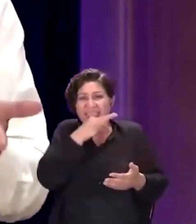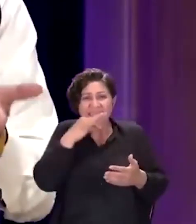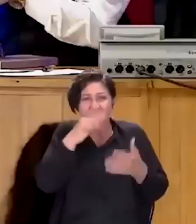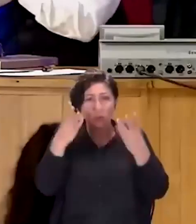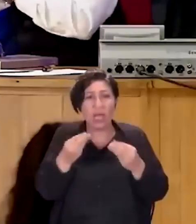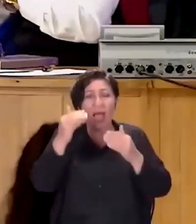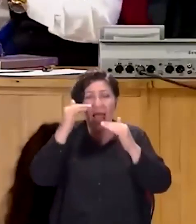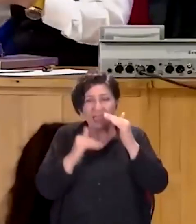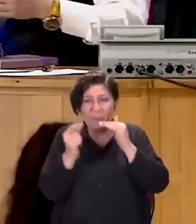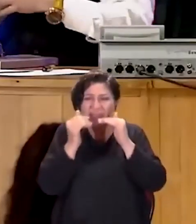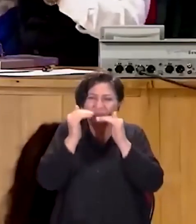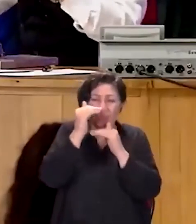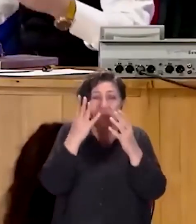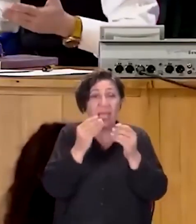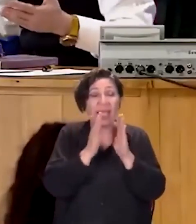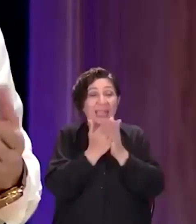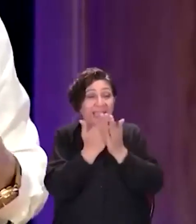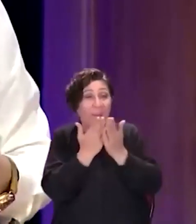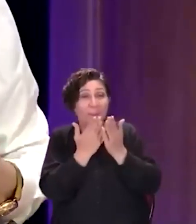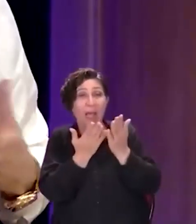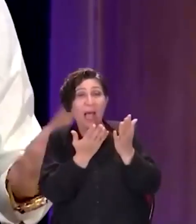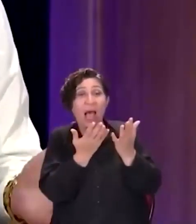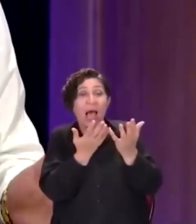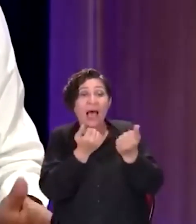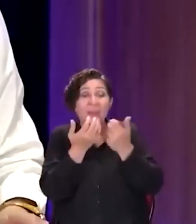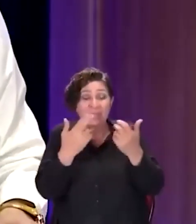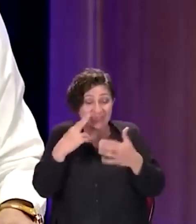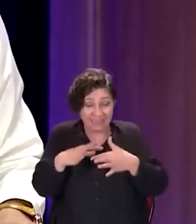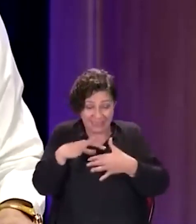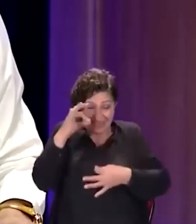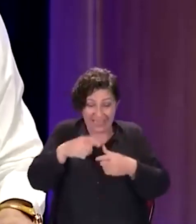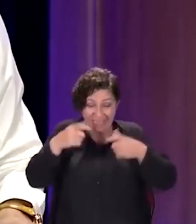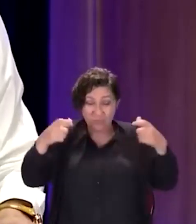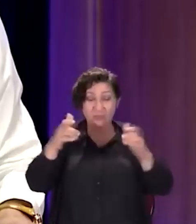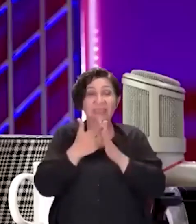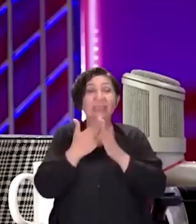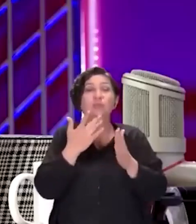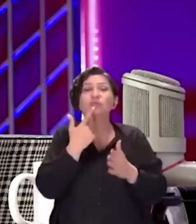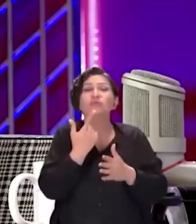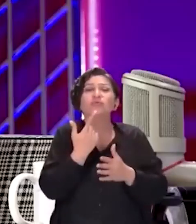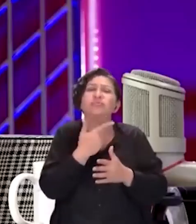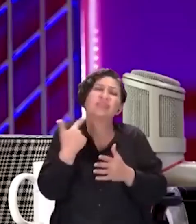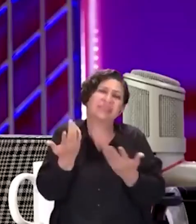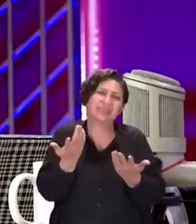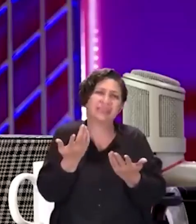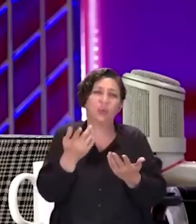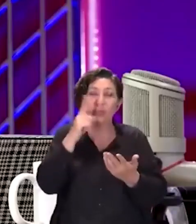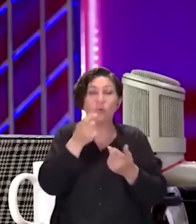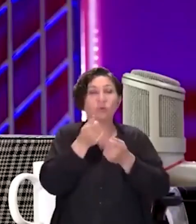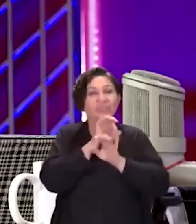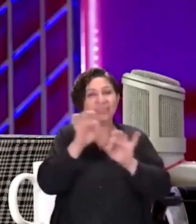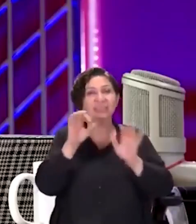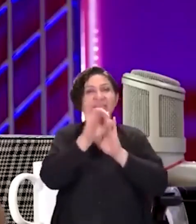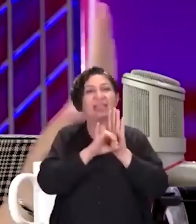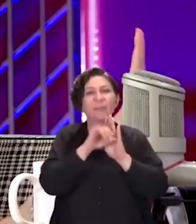hizasında, altında, biraz üstünde filan yaşıyorlarsa zaten kişisel gelişim kitabı diye bir şey söz konusu değil. Ben o yüzden ücretsiz